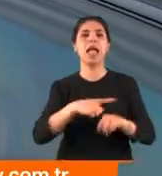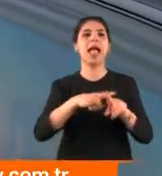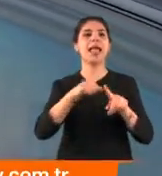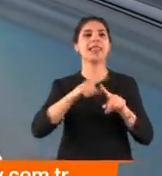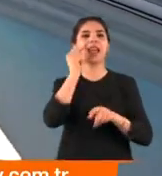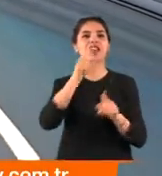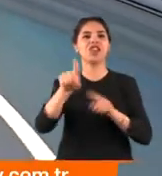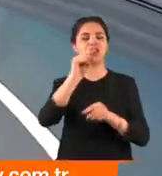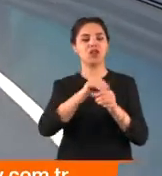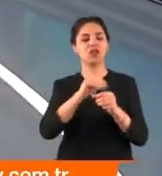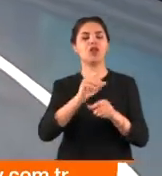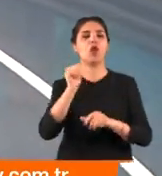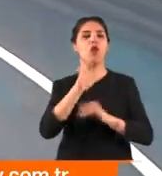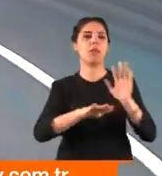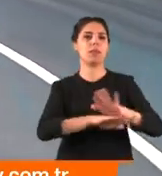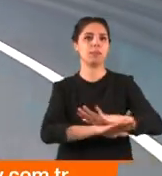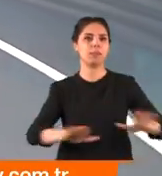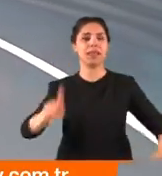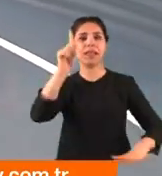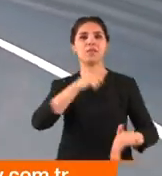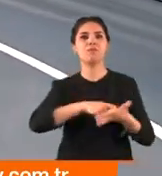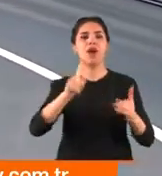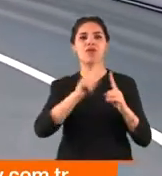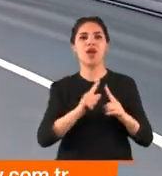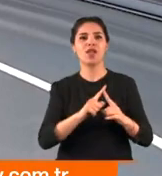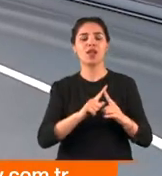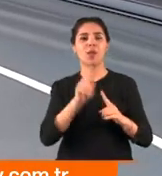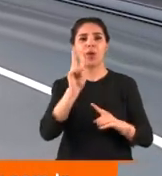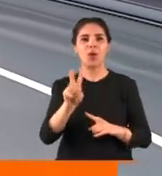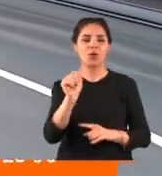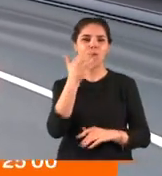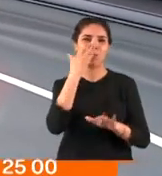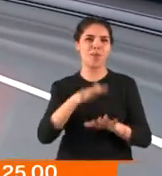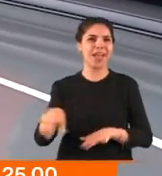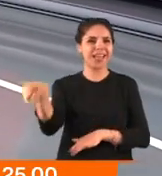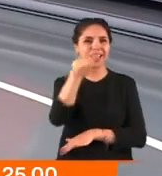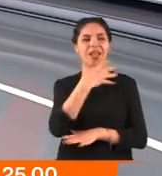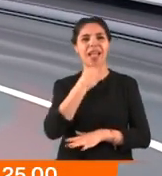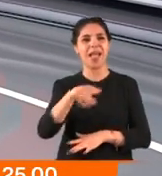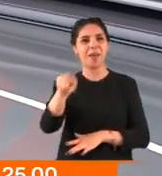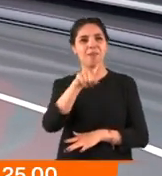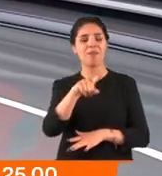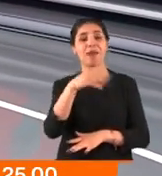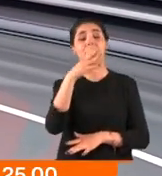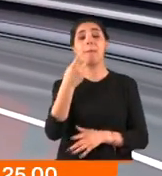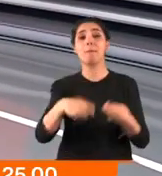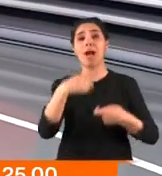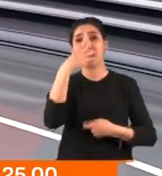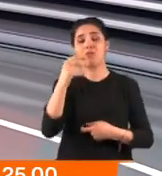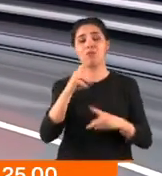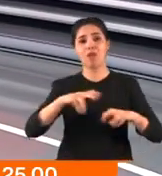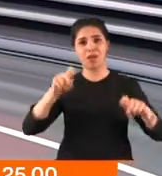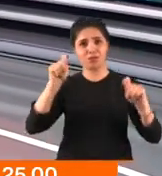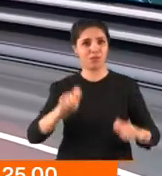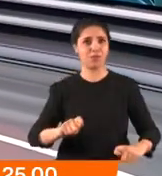EYT'liler için kritik eşik aşıldı. Artık ilk maaşlarını hesaplarında görecekleri günü bekliyorlar. Emekliler bir yandan da promosyonları araştırmaya